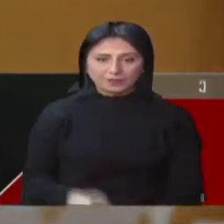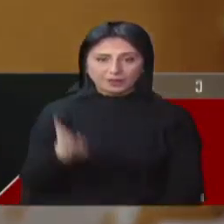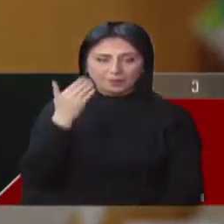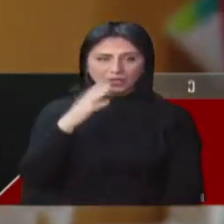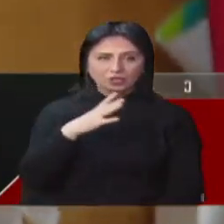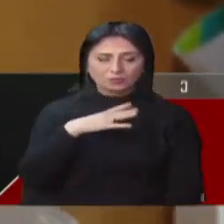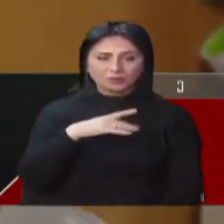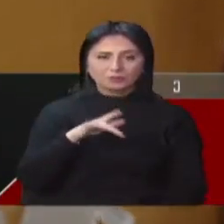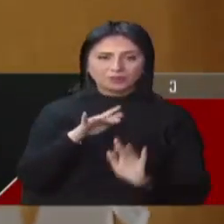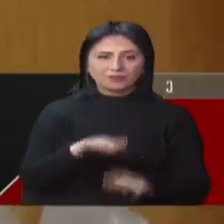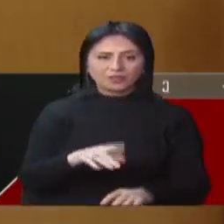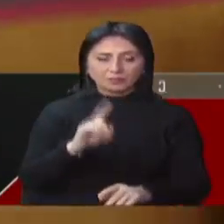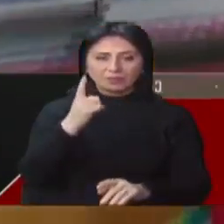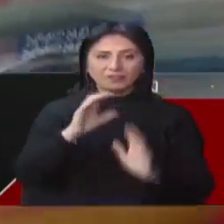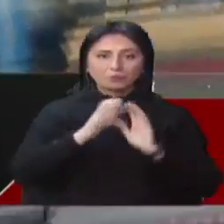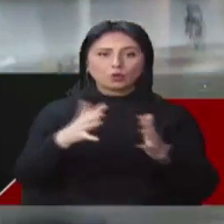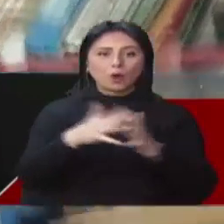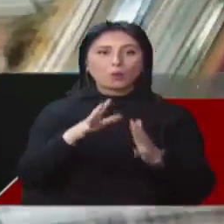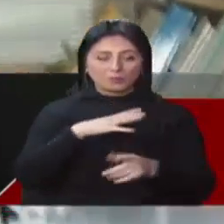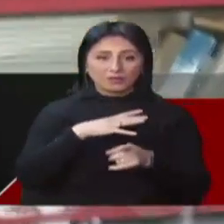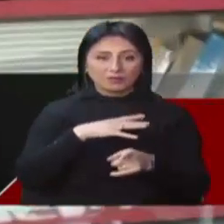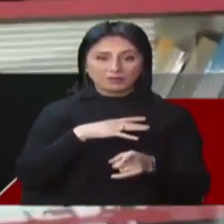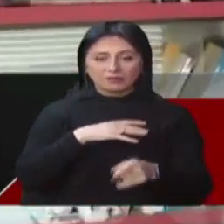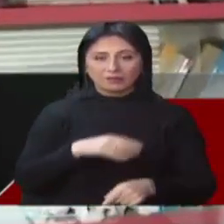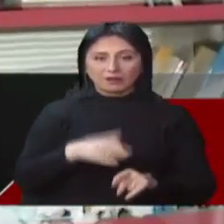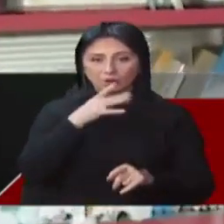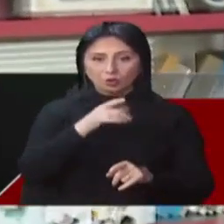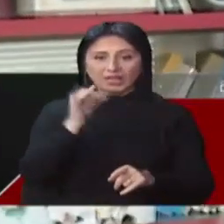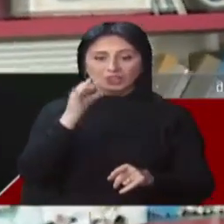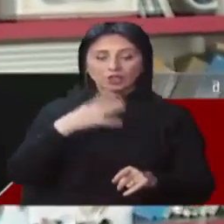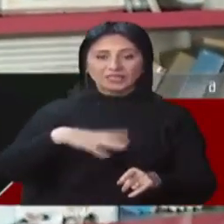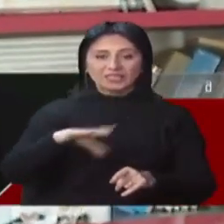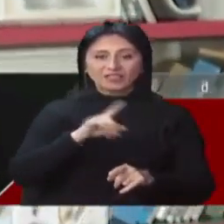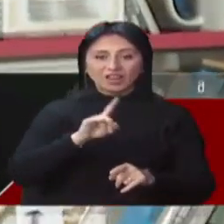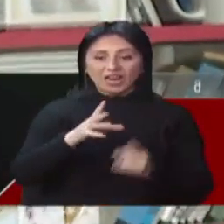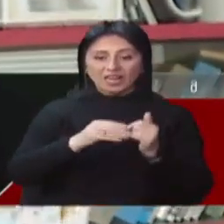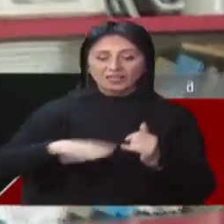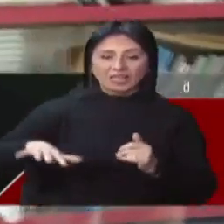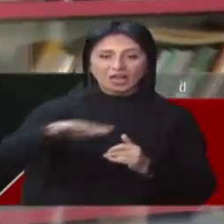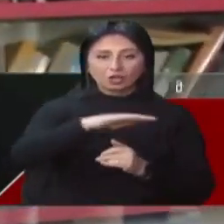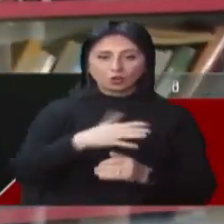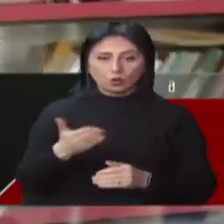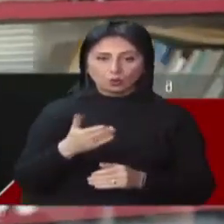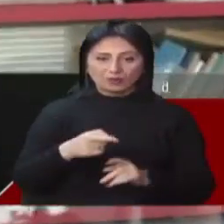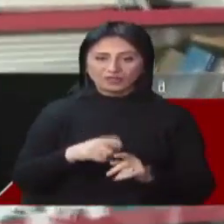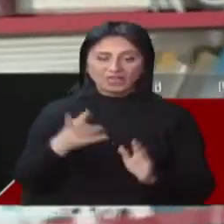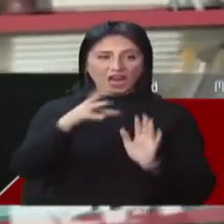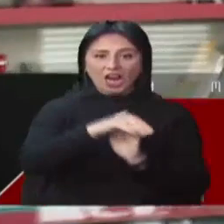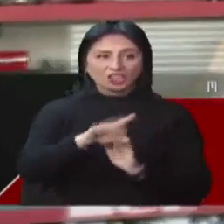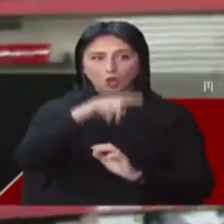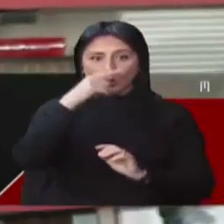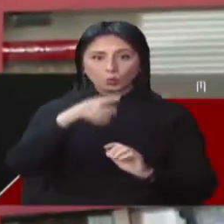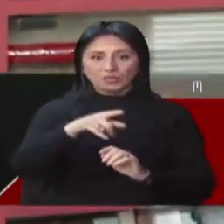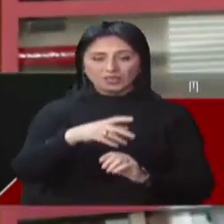მაშინ მიმდინარეობდა პირველი მსოფლიო ომი. და ისტორიული საქართველოს გარკვეული ტერიტორიები, რომლებიც არ შედიოდა